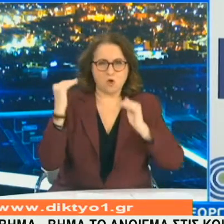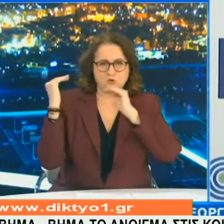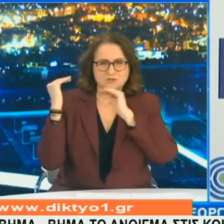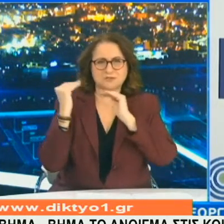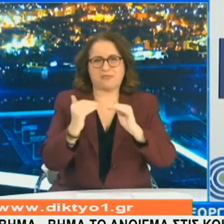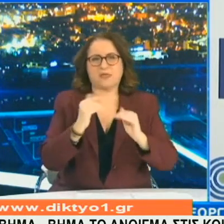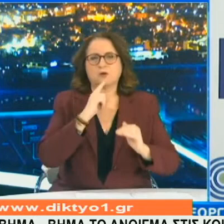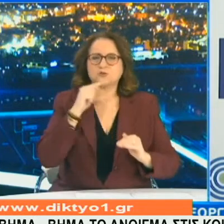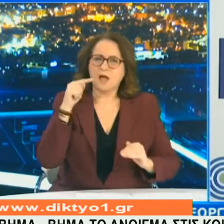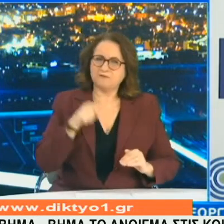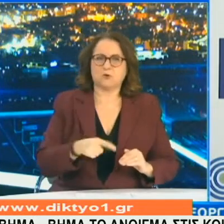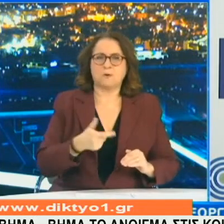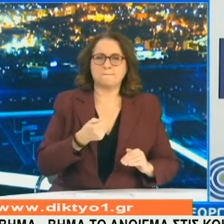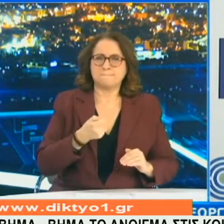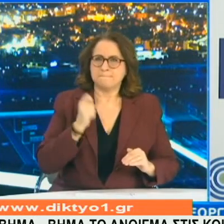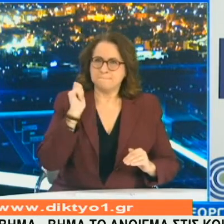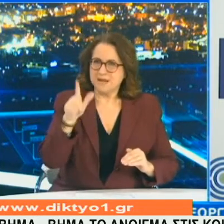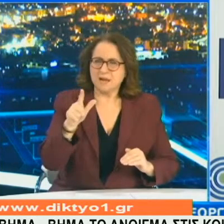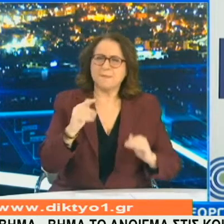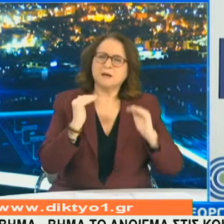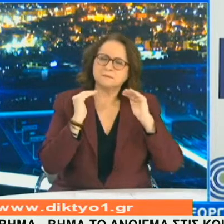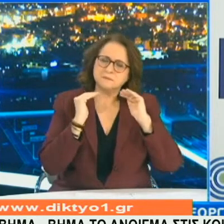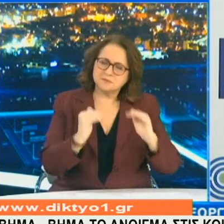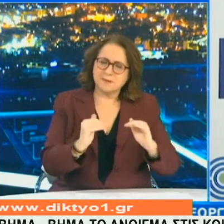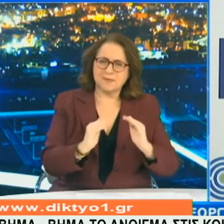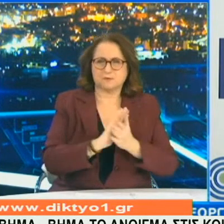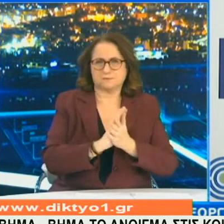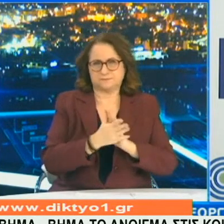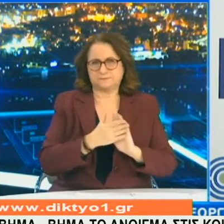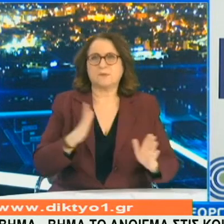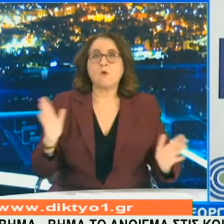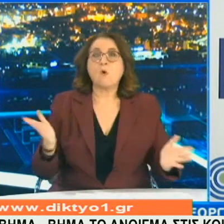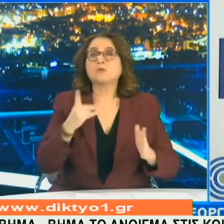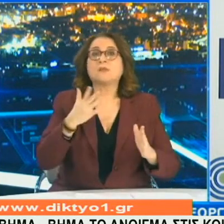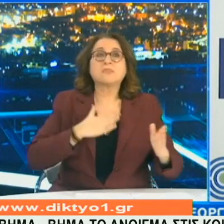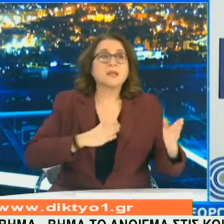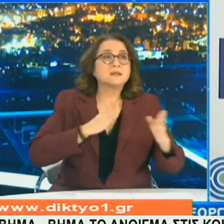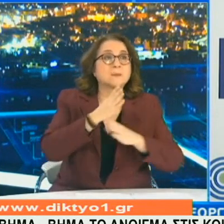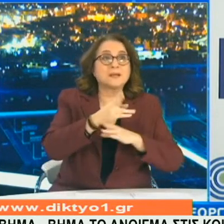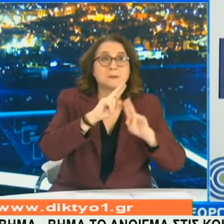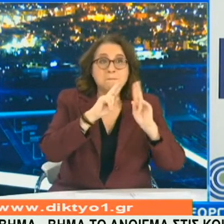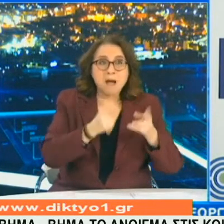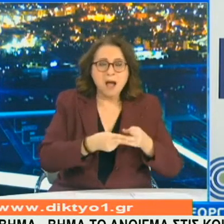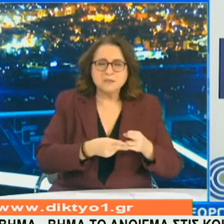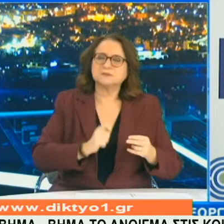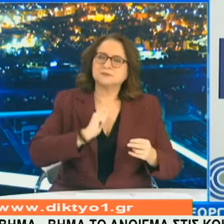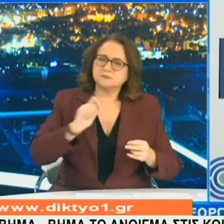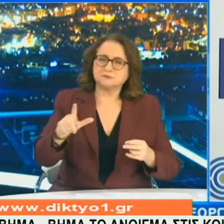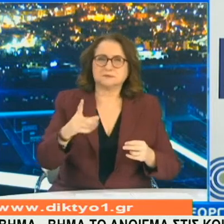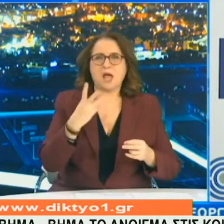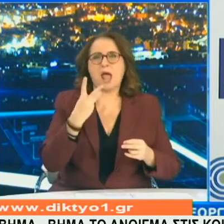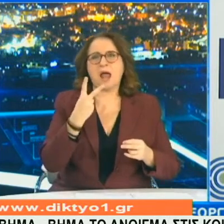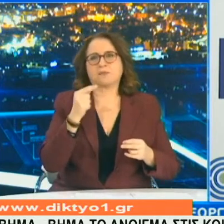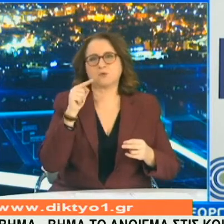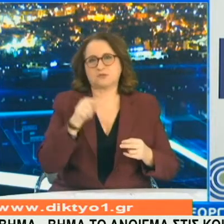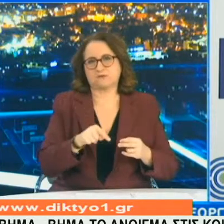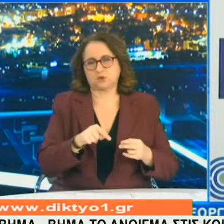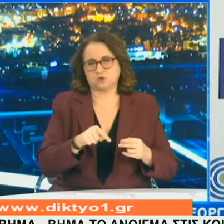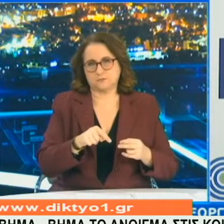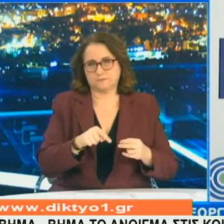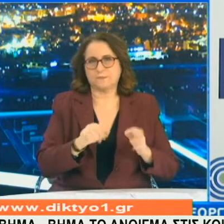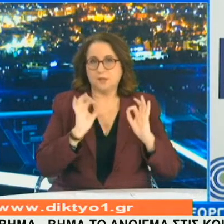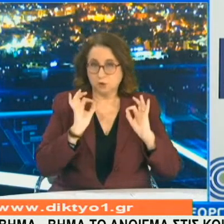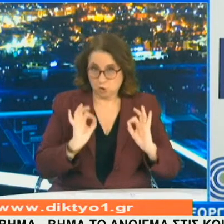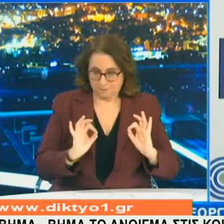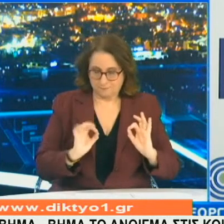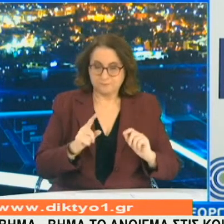και ο ίδιος αριθμός θα χρησιμοποιείτε για να πάτε σε οποιοδήποτε κατάστημα λιανικού εμπορίου. Ο καταναλωτής οφείλει να